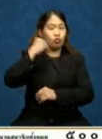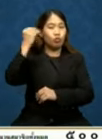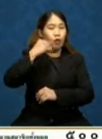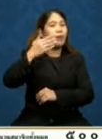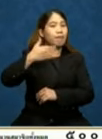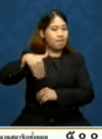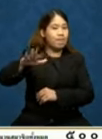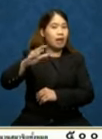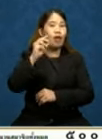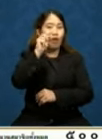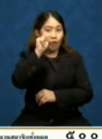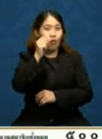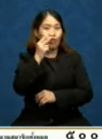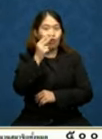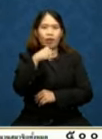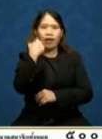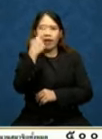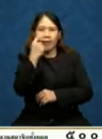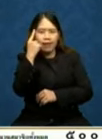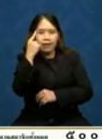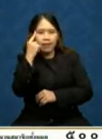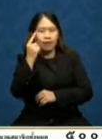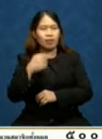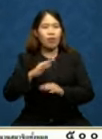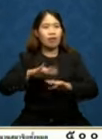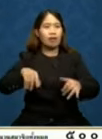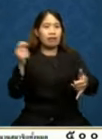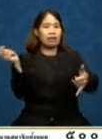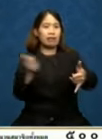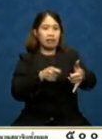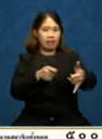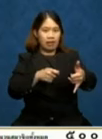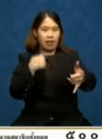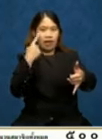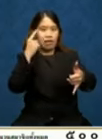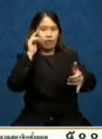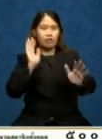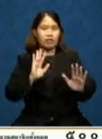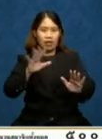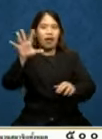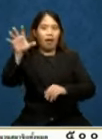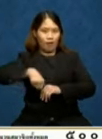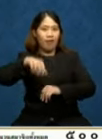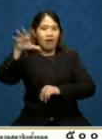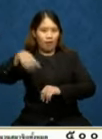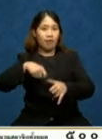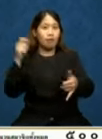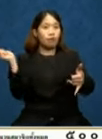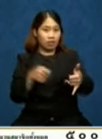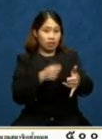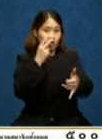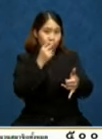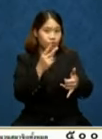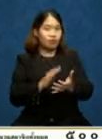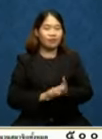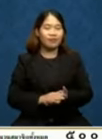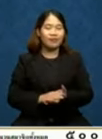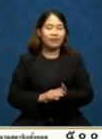ครับใครคิดว่าตีเด็กไม่ให้การทารุณกรรมครับเอาไม้เรียวมาเลยครับเดี๋ยวผมตีให้เอาไหมครับทารุณกรรมไหม